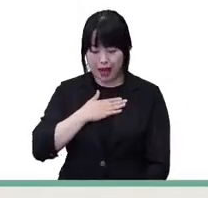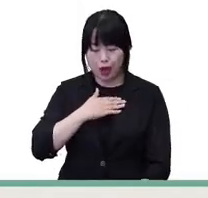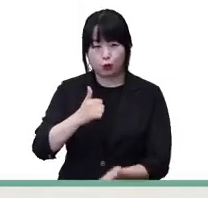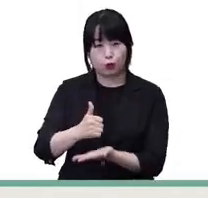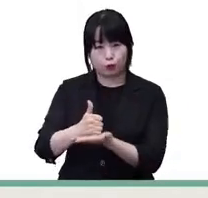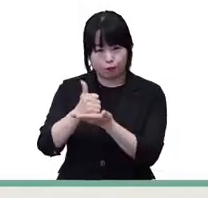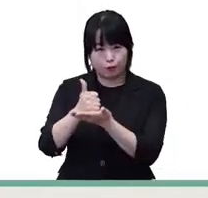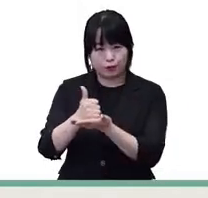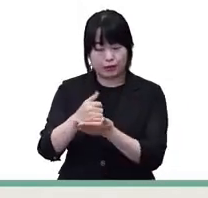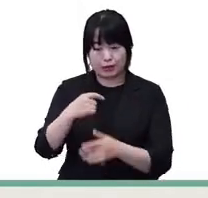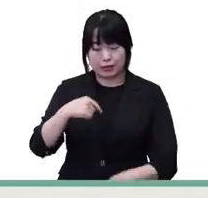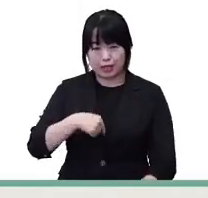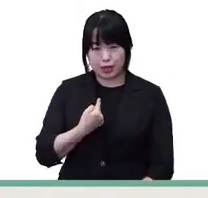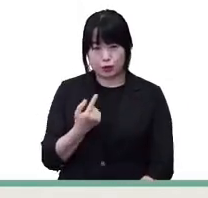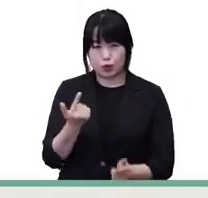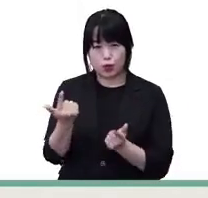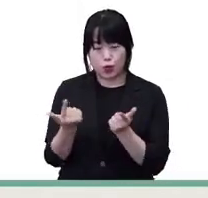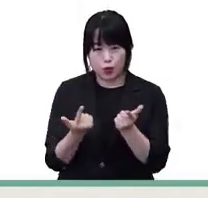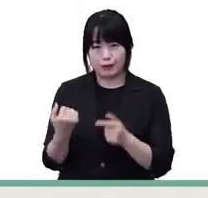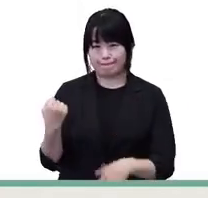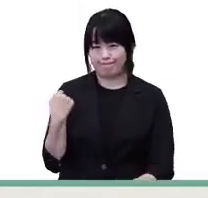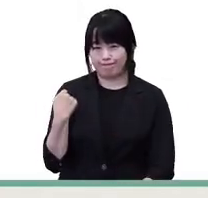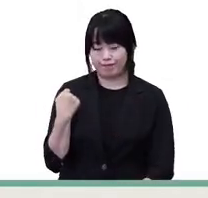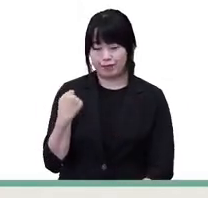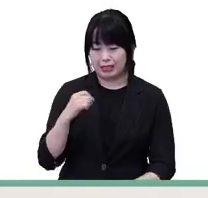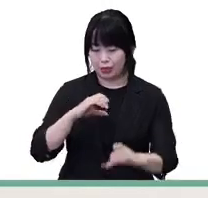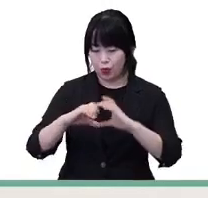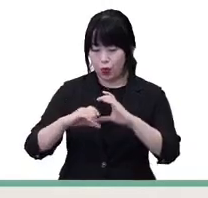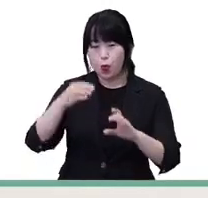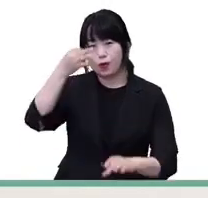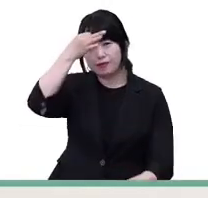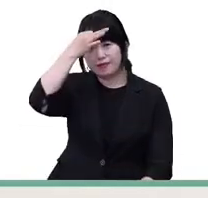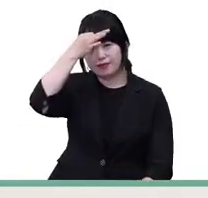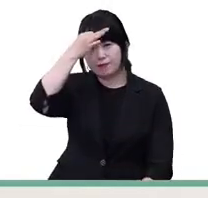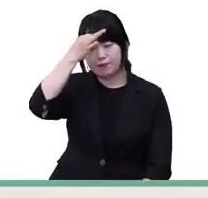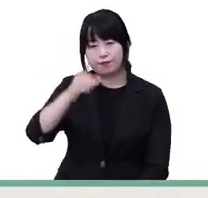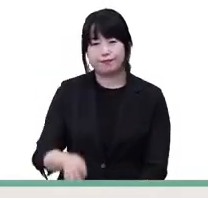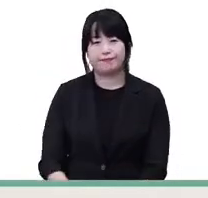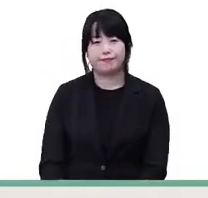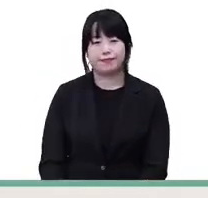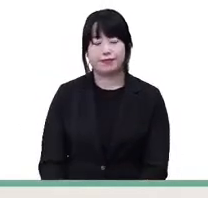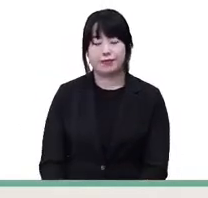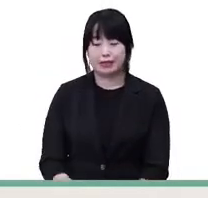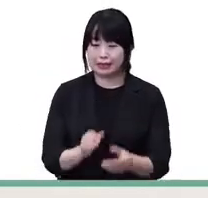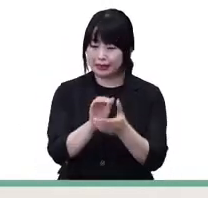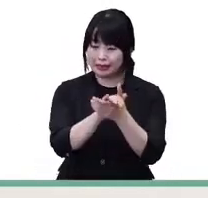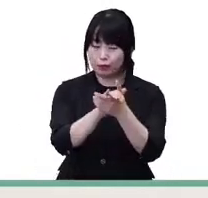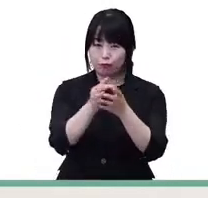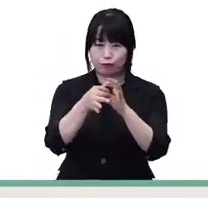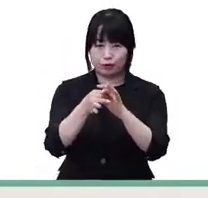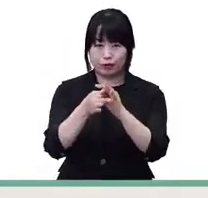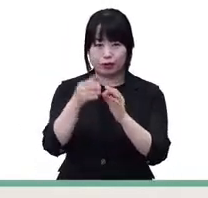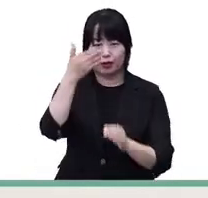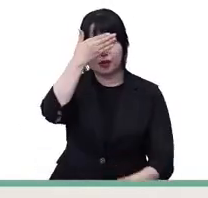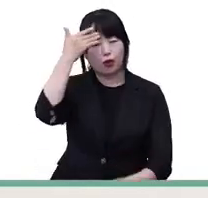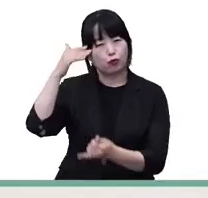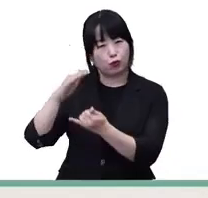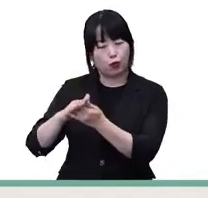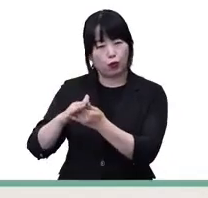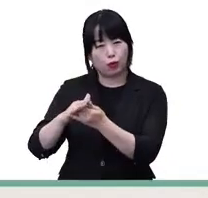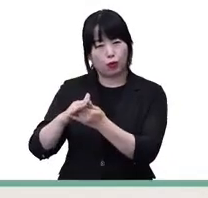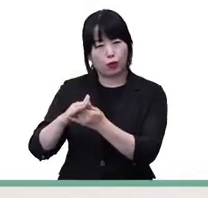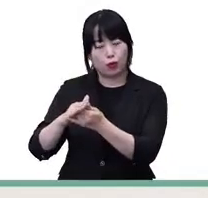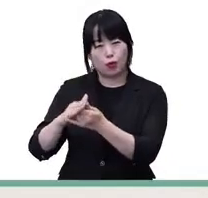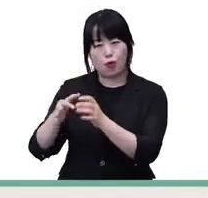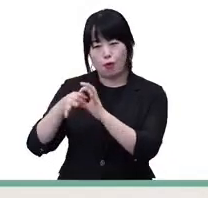통제력, 의사소통 능력입니다. 그런데 이 친구 관계가 청소년들한테 어떻게 제일 큰 대인 관계이기